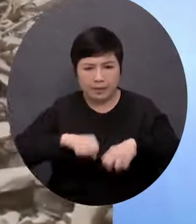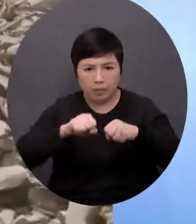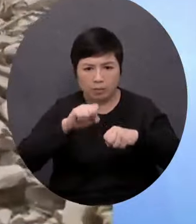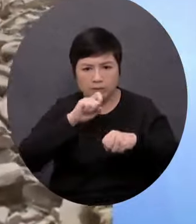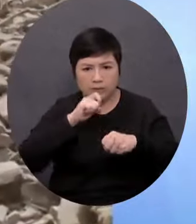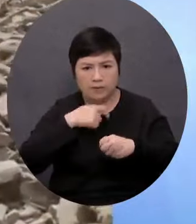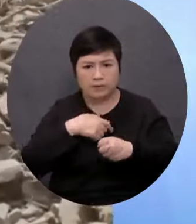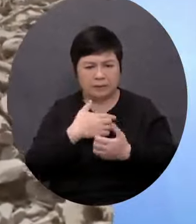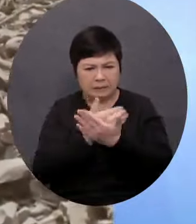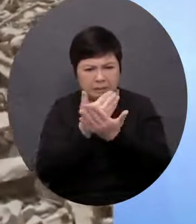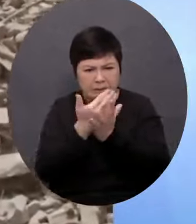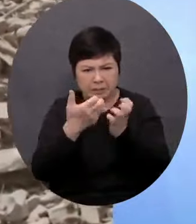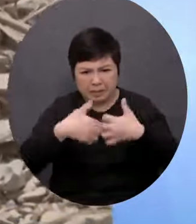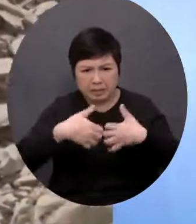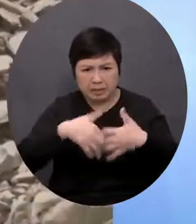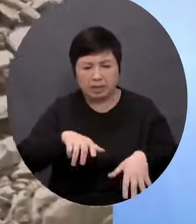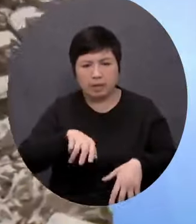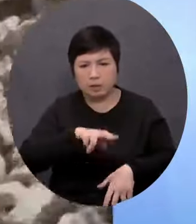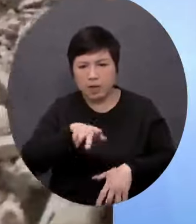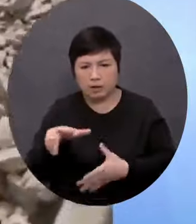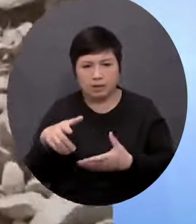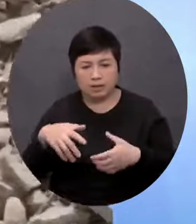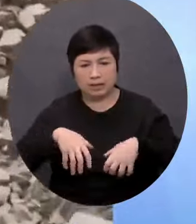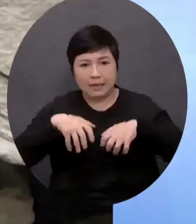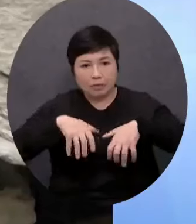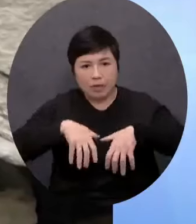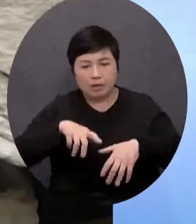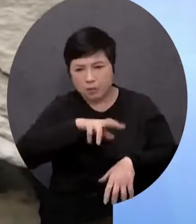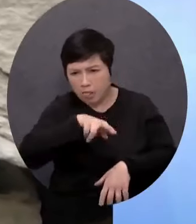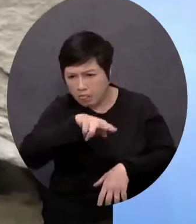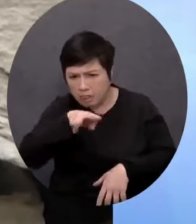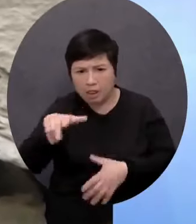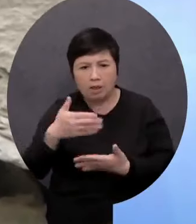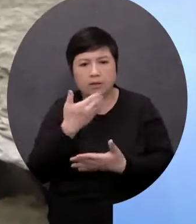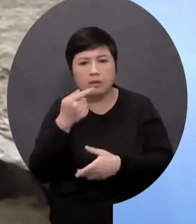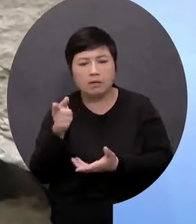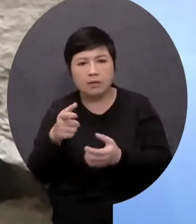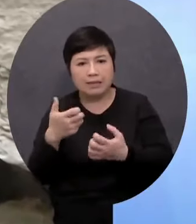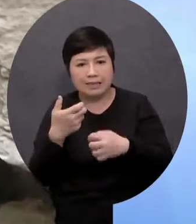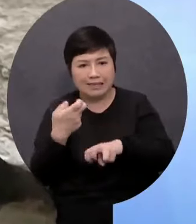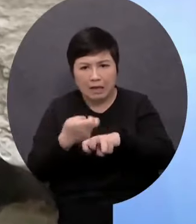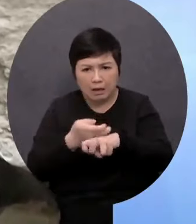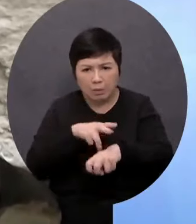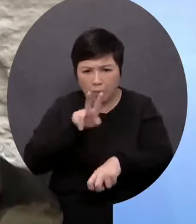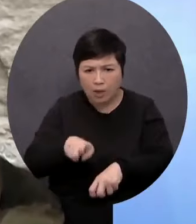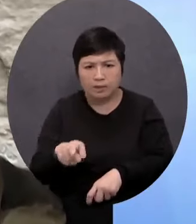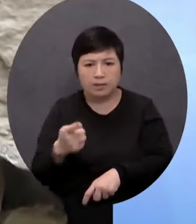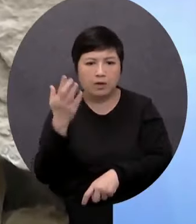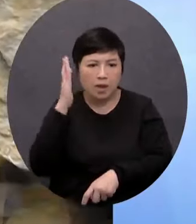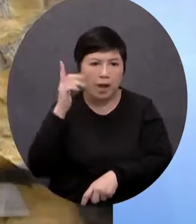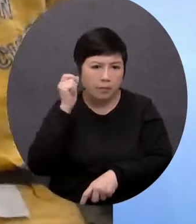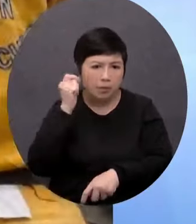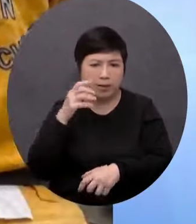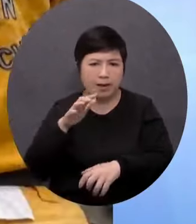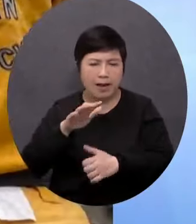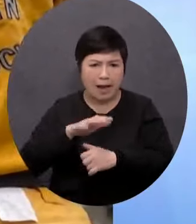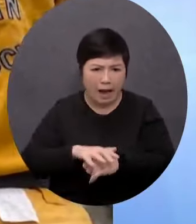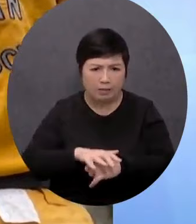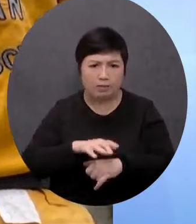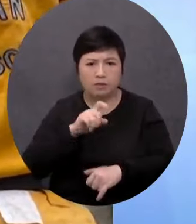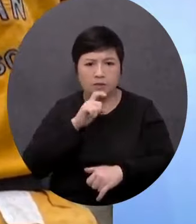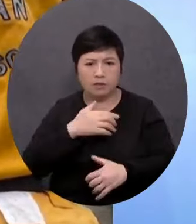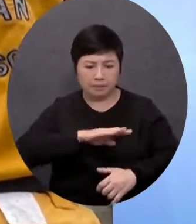等设备以及搜救犬在景区搜查。朝早在一柱石堆发现一男一女被压住，分别上